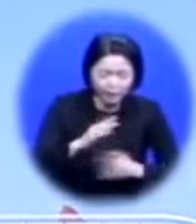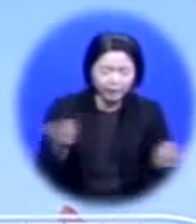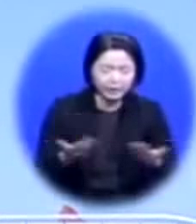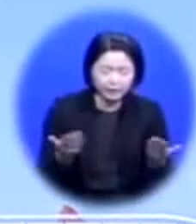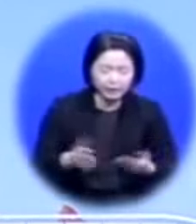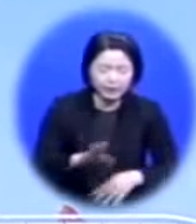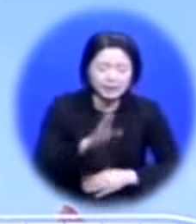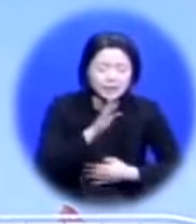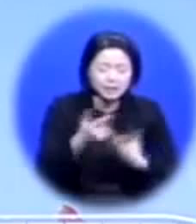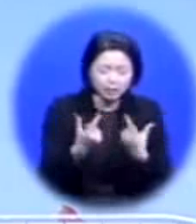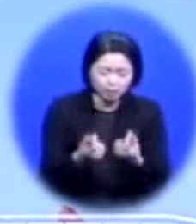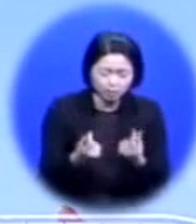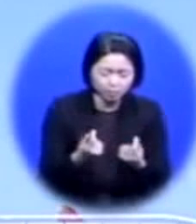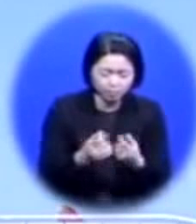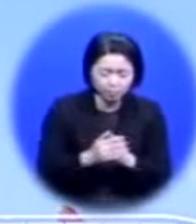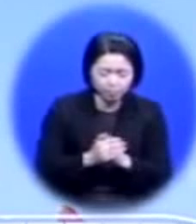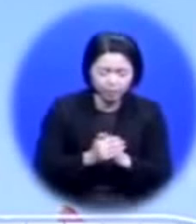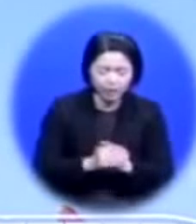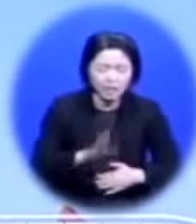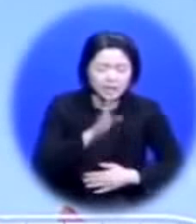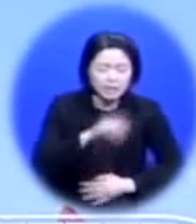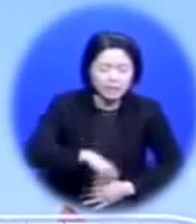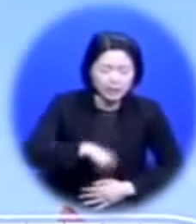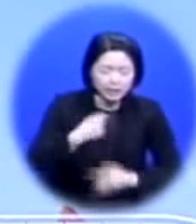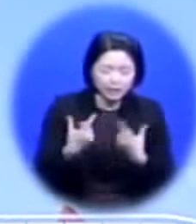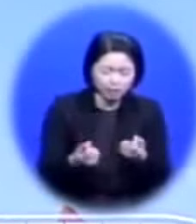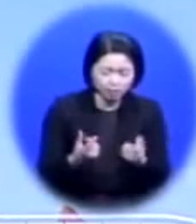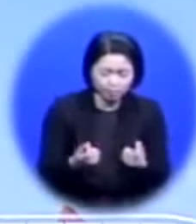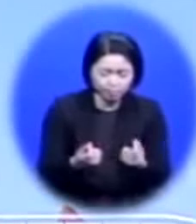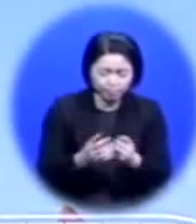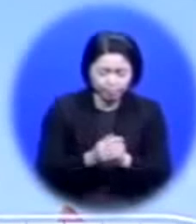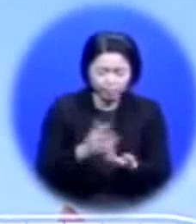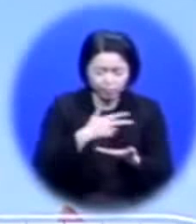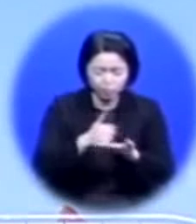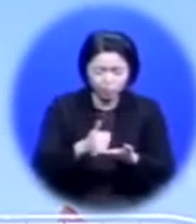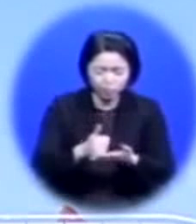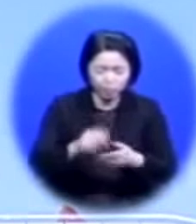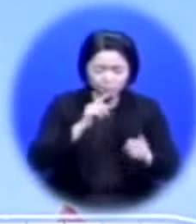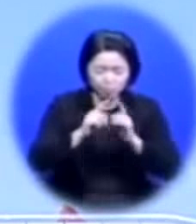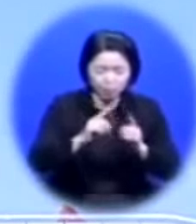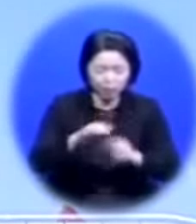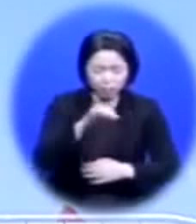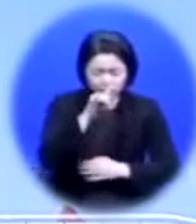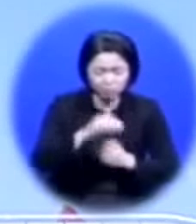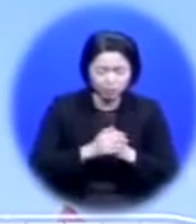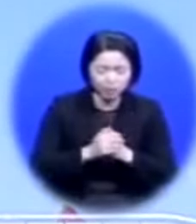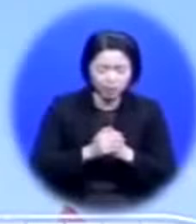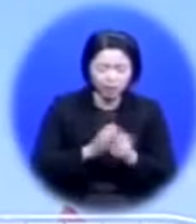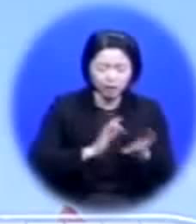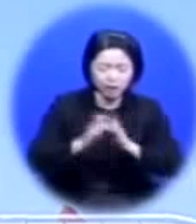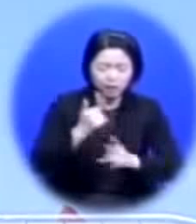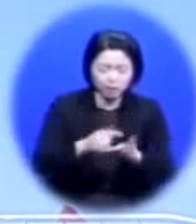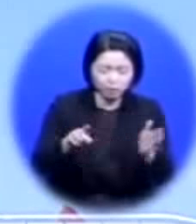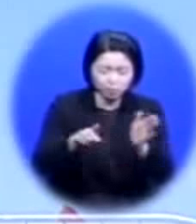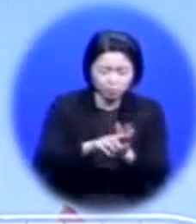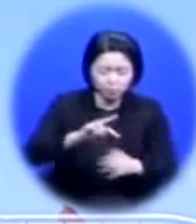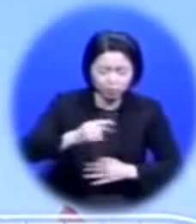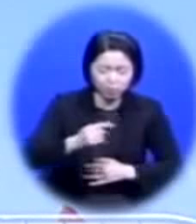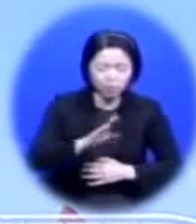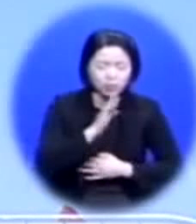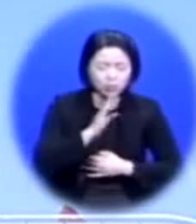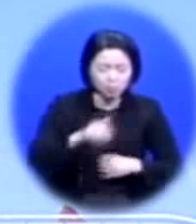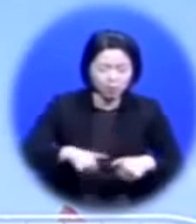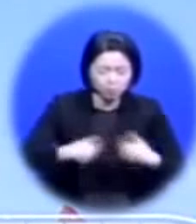사실처럼 진리처럼 주님 말해지고 있습니다 예수 믿어도 정말 소용 없는